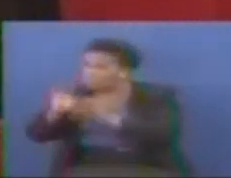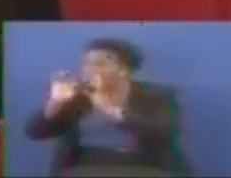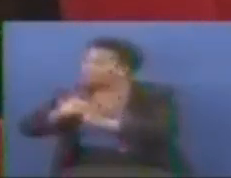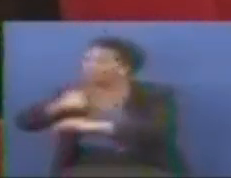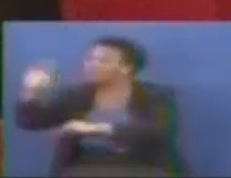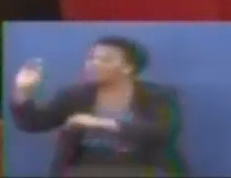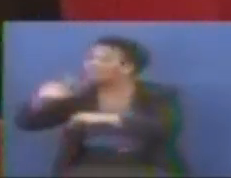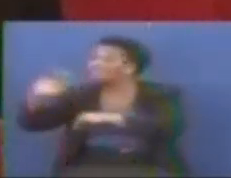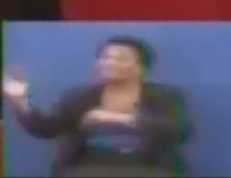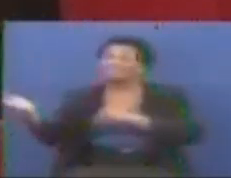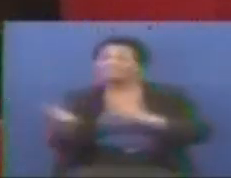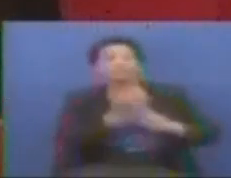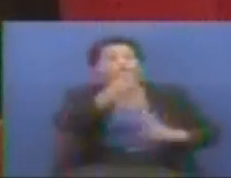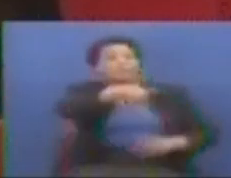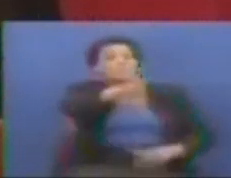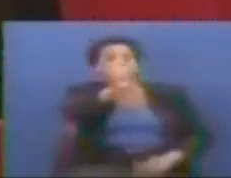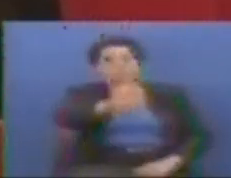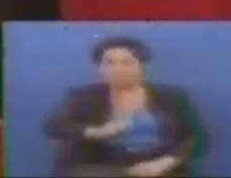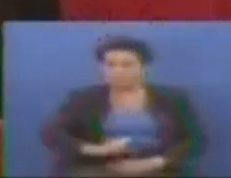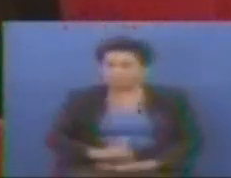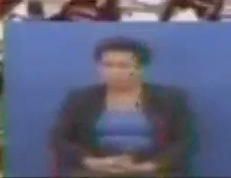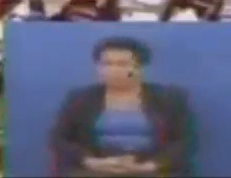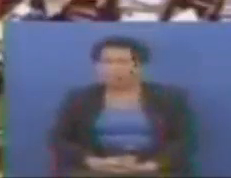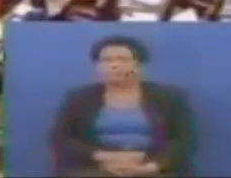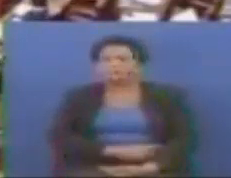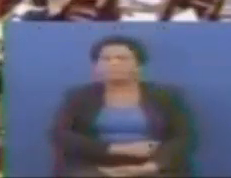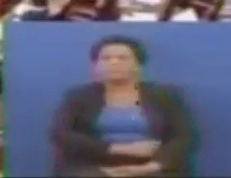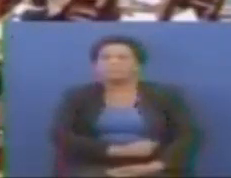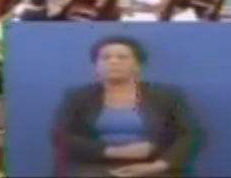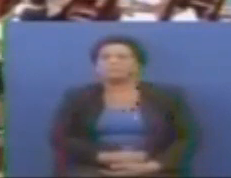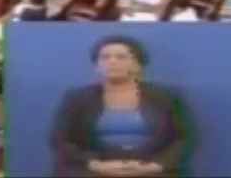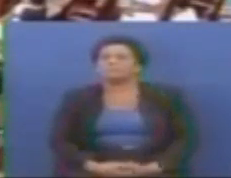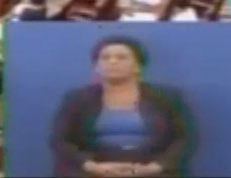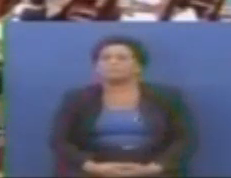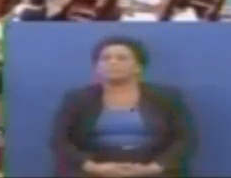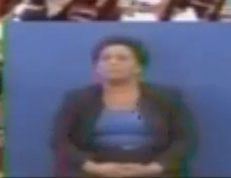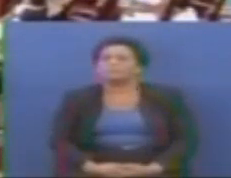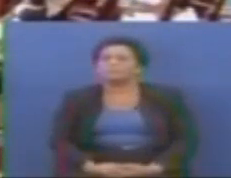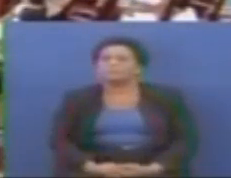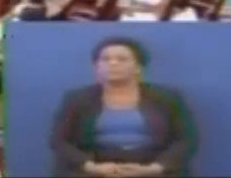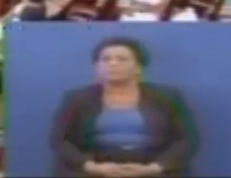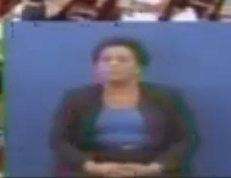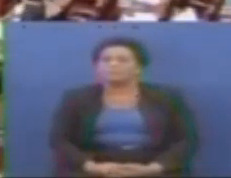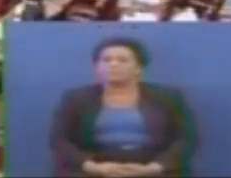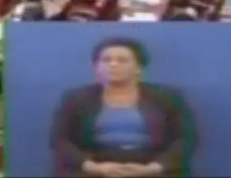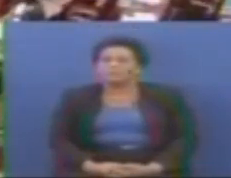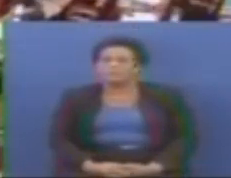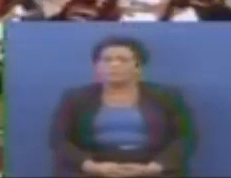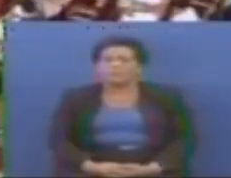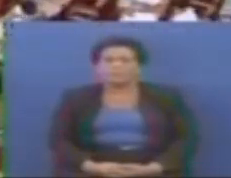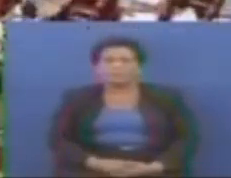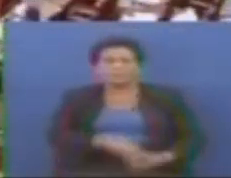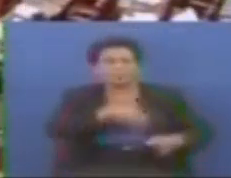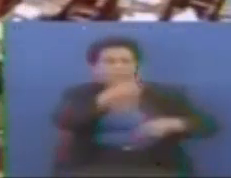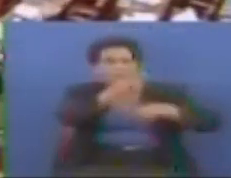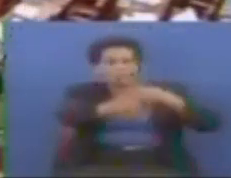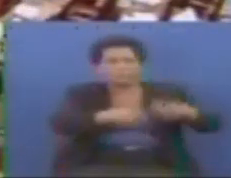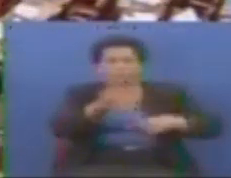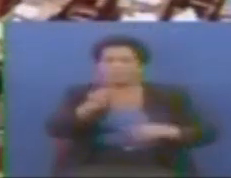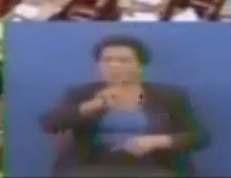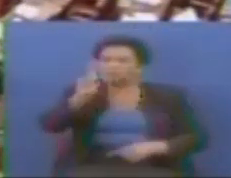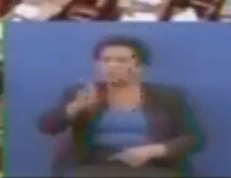vijana. Ni nia ya serikali, Mheshimiwa Naibu Spika, kuwalinda vijana hawa wanaopambana na umaskini